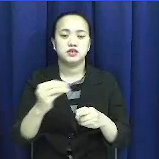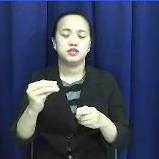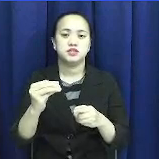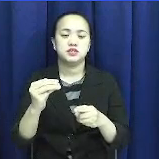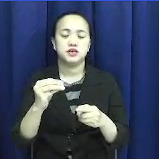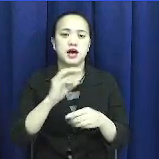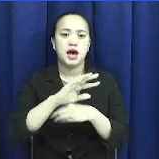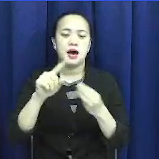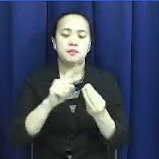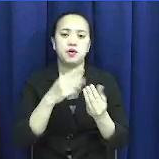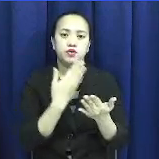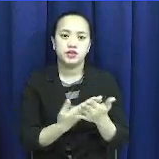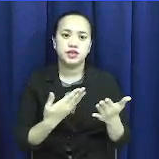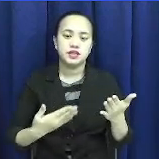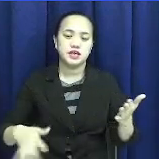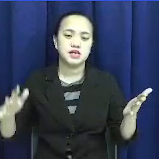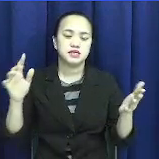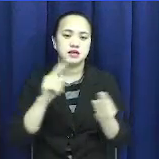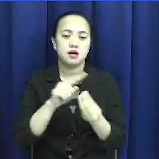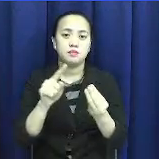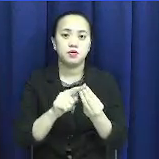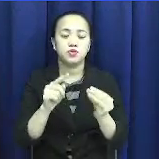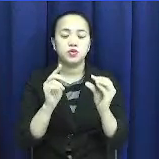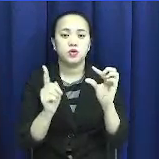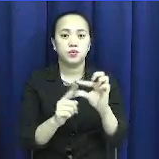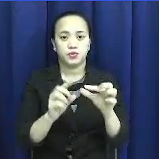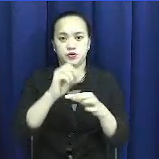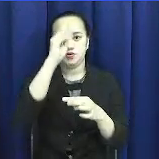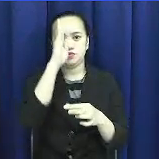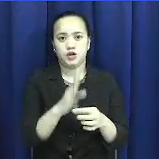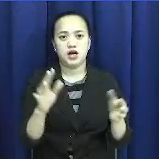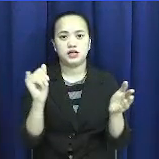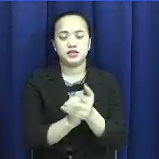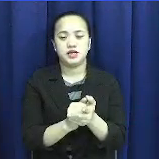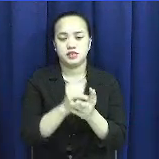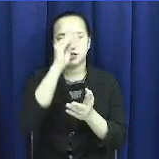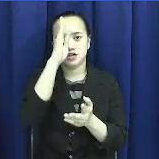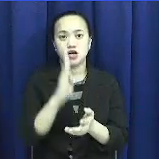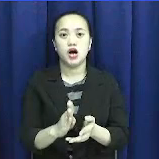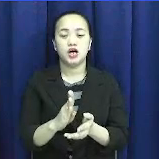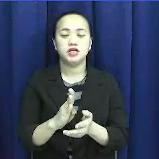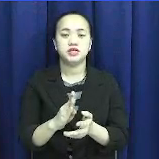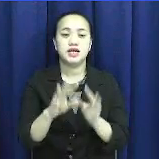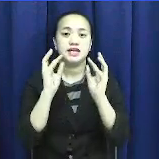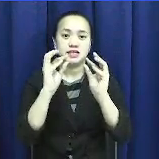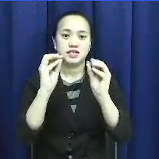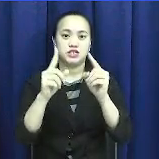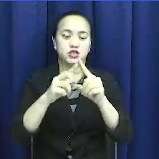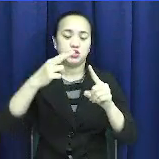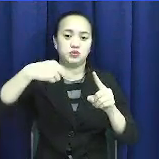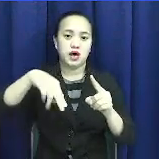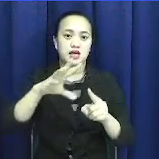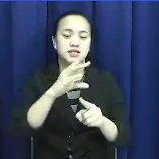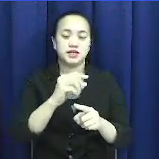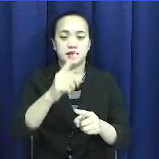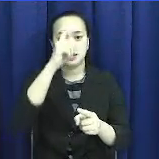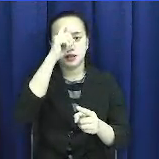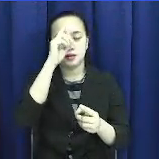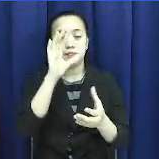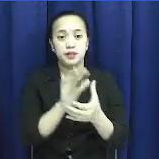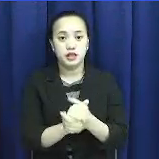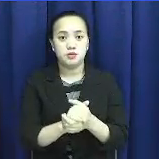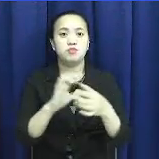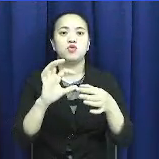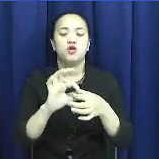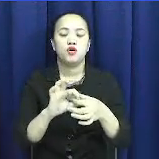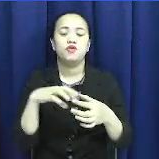sa salita ng Diyos na itinuturo po sa atin. At ito po yung pinaniniwalaan ng atin pong simbahan. Ano po? At of